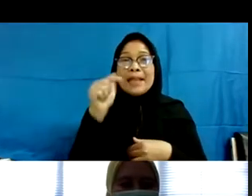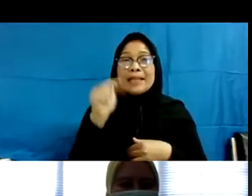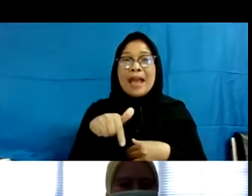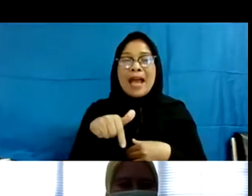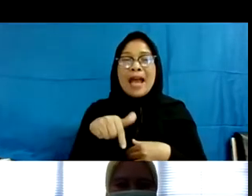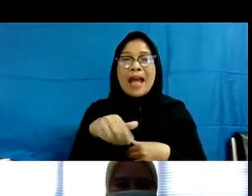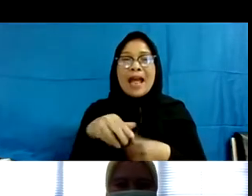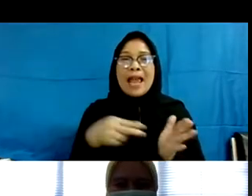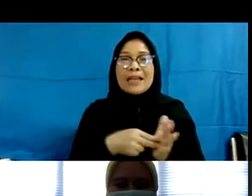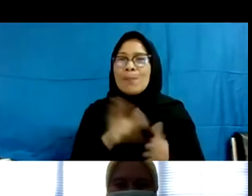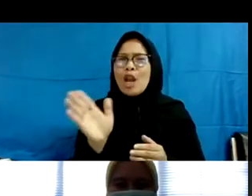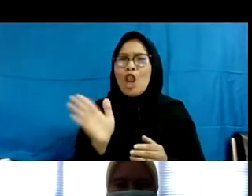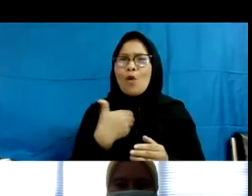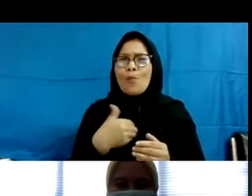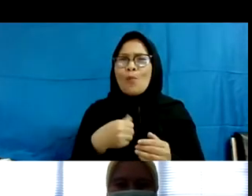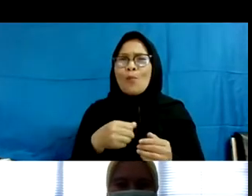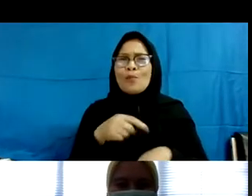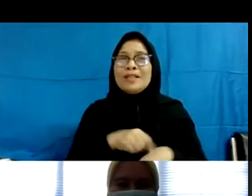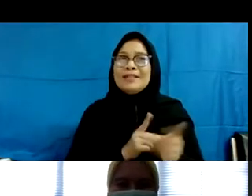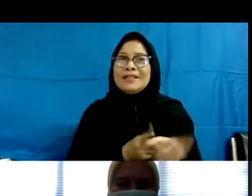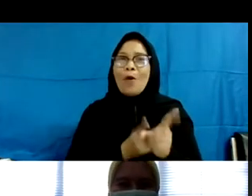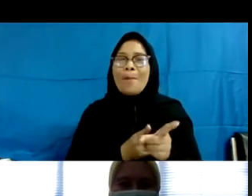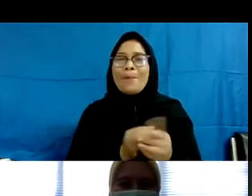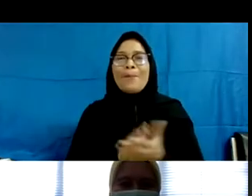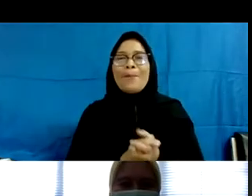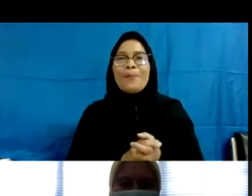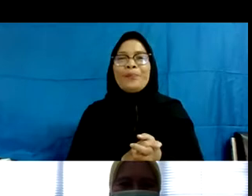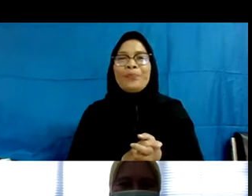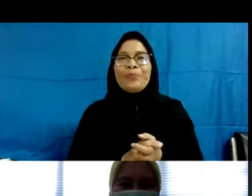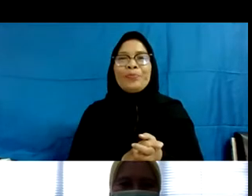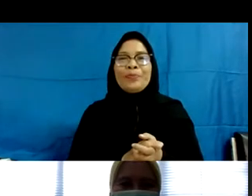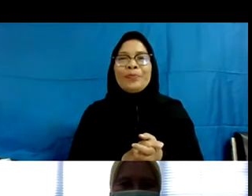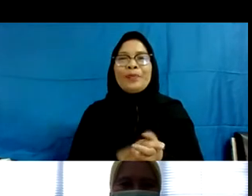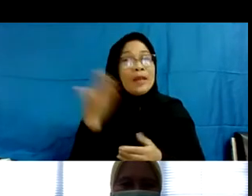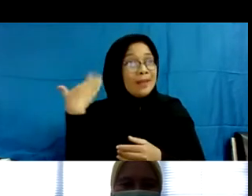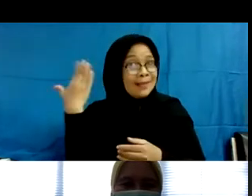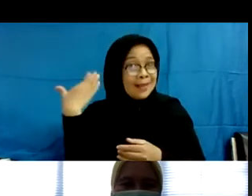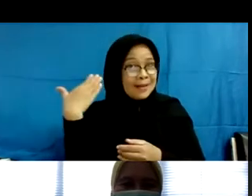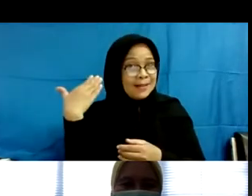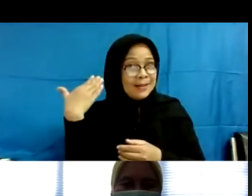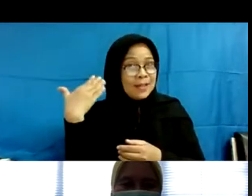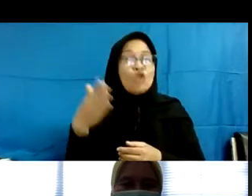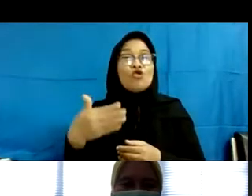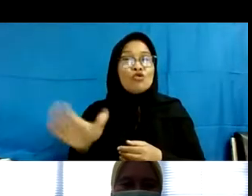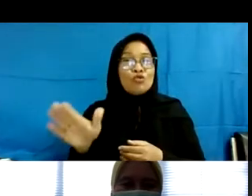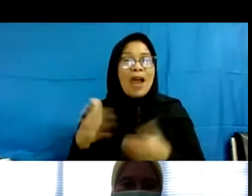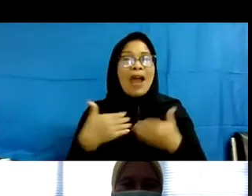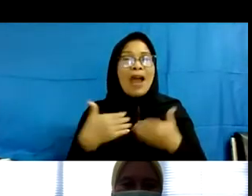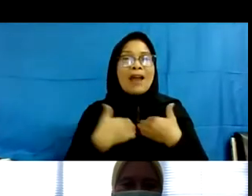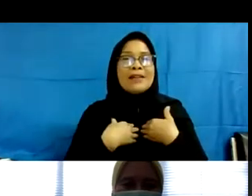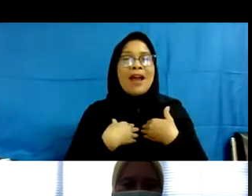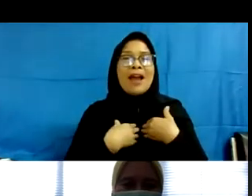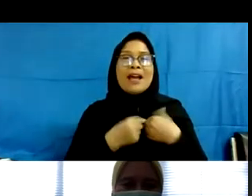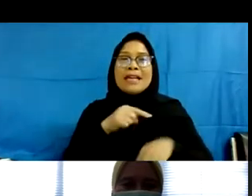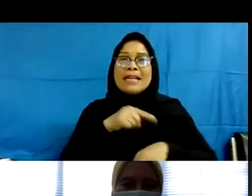juga perlu dijawab. Seperti saya sampaikan bahwa di Q&A tadi itu sudah di, beberapa dijawab secara langsung oleh para narasumber dan